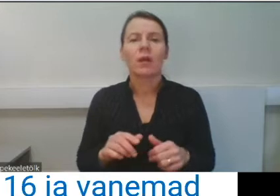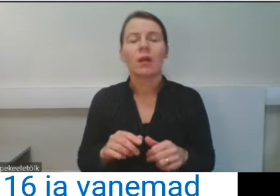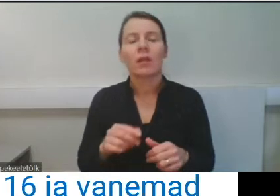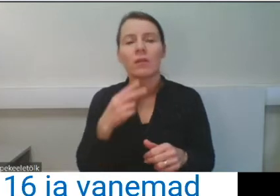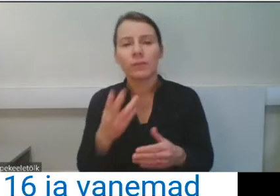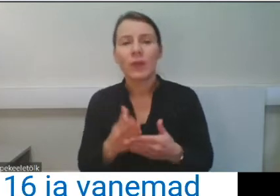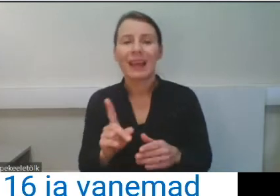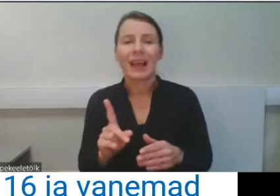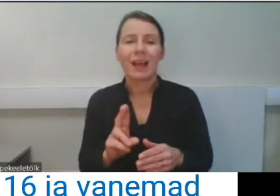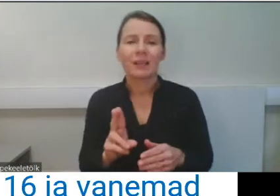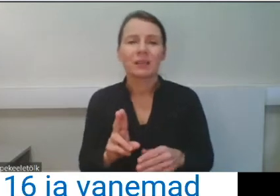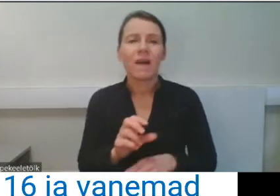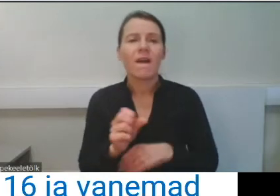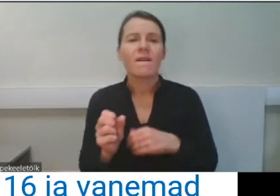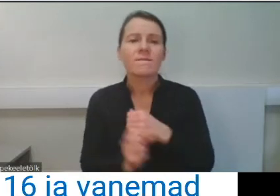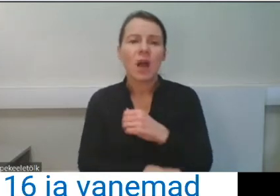siis vajatakse kõrvalabi